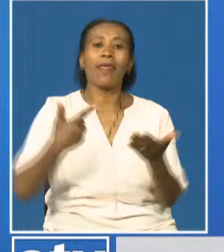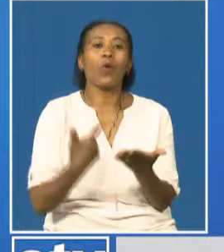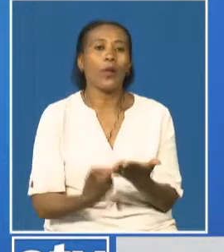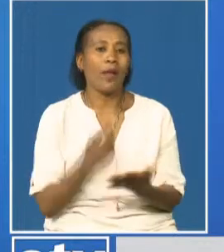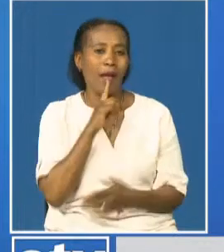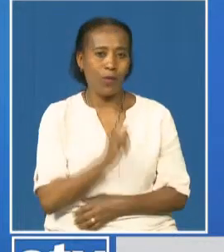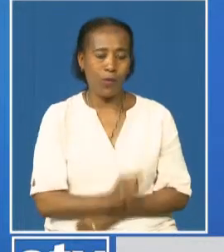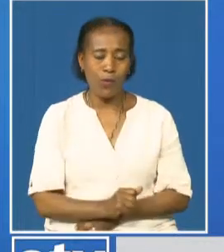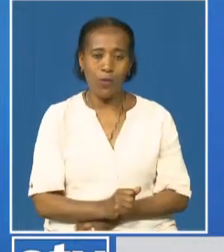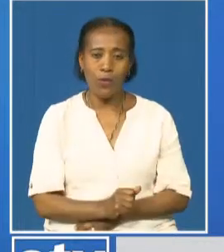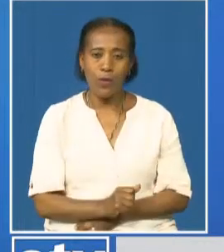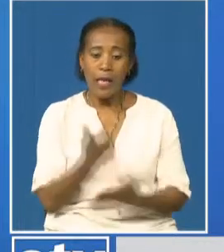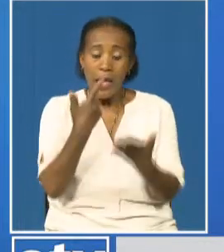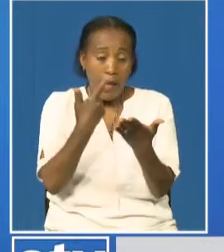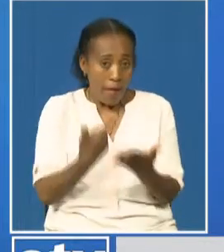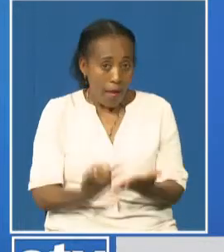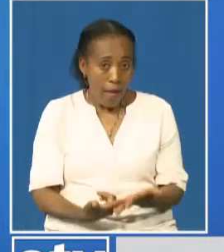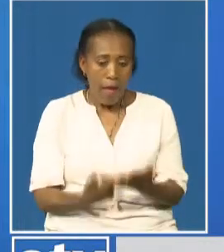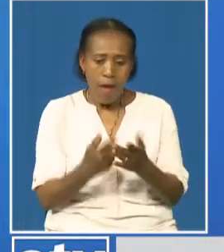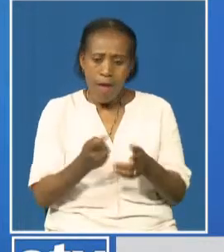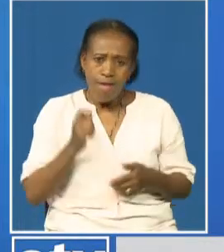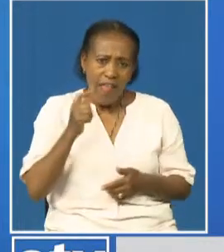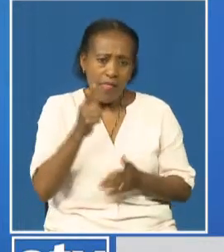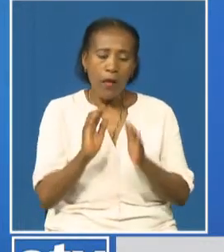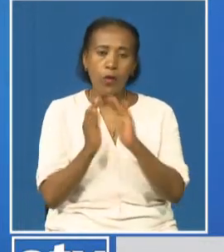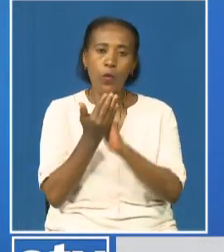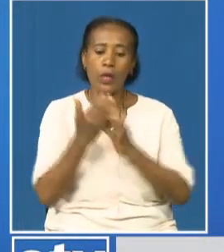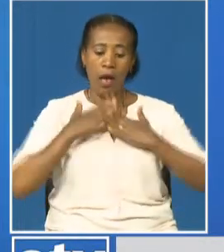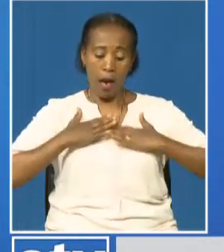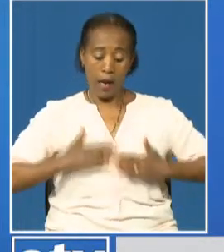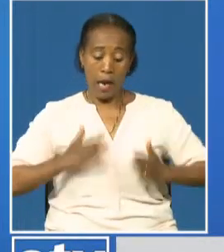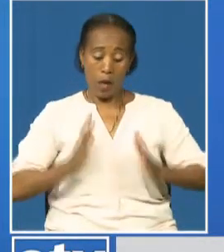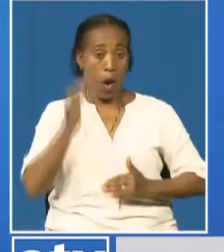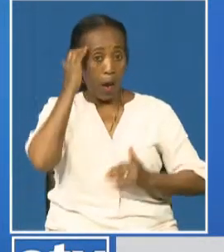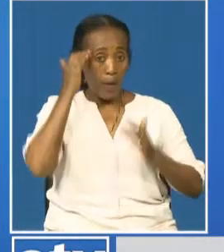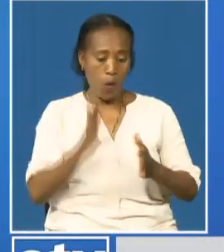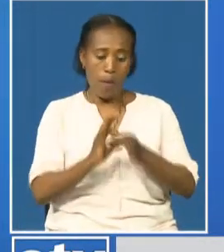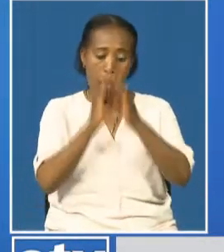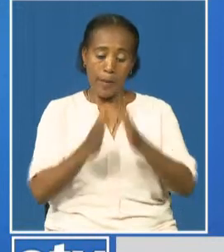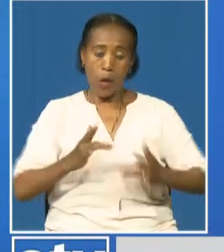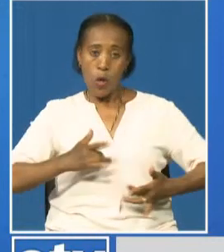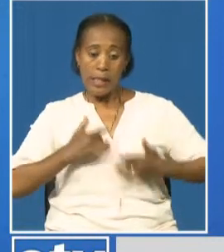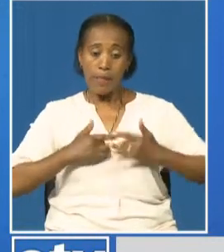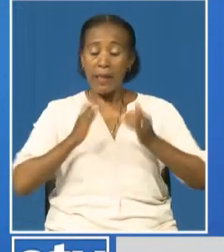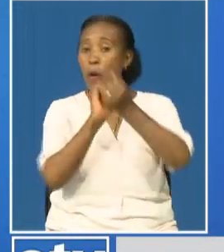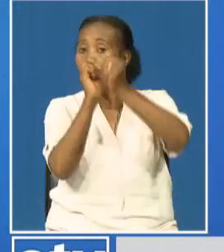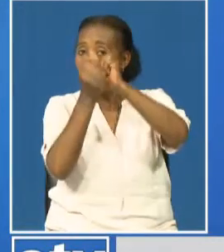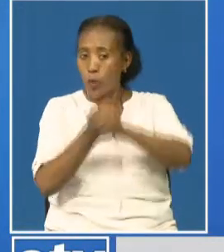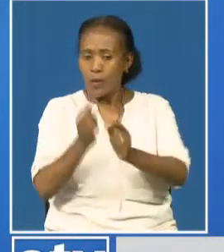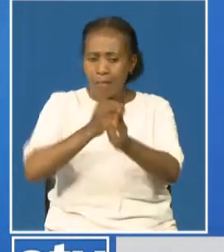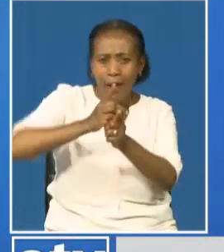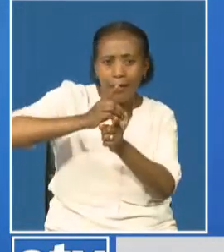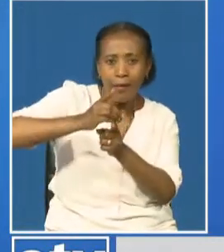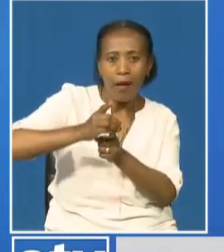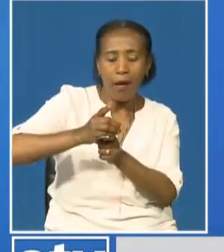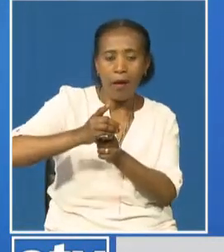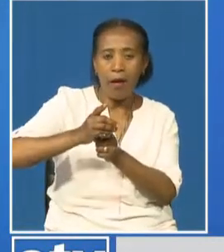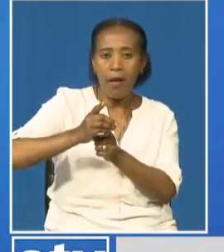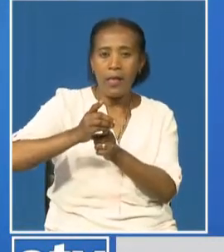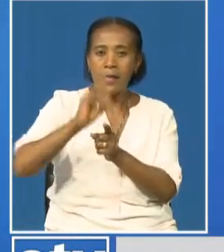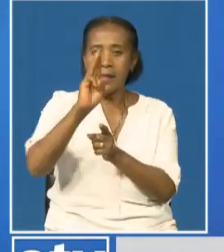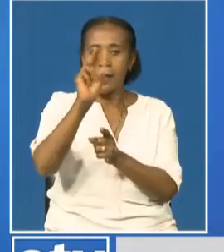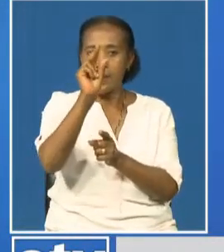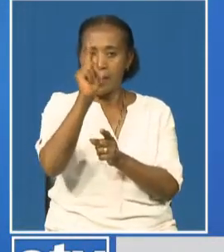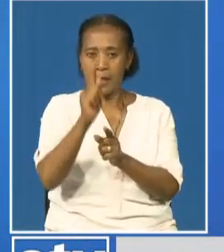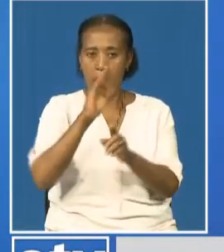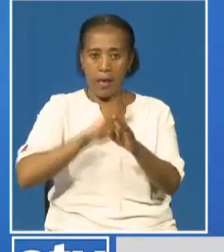ነው። ይሄ ፈጣን የሆነ አካላዊ አምሮዊ ማህበራዊ ስሜታዊ ለውጥ ቀጥታ በስብና